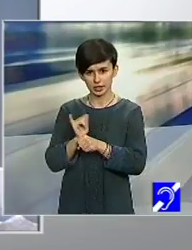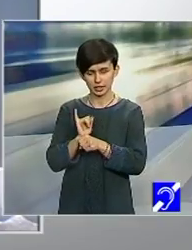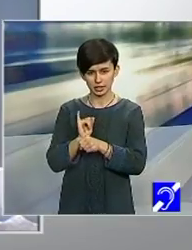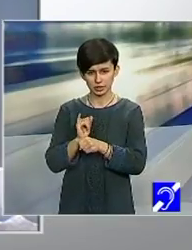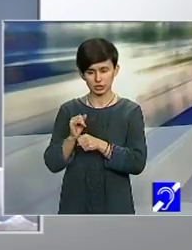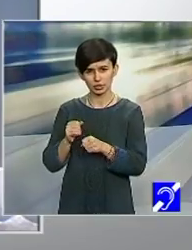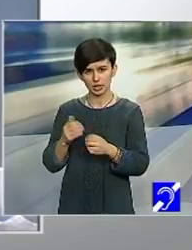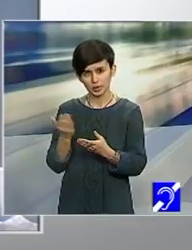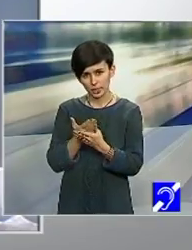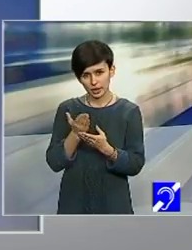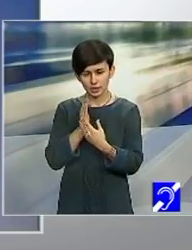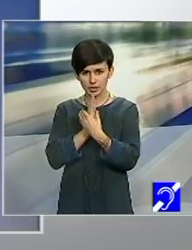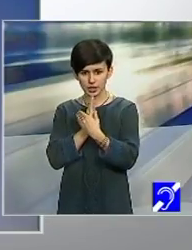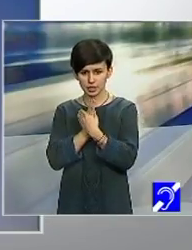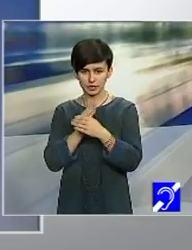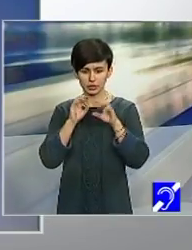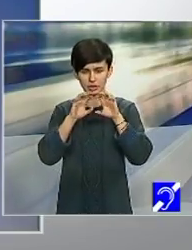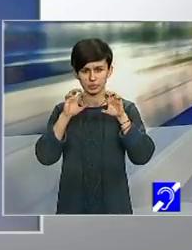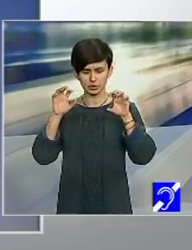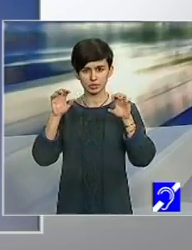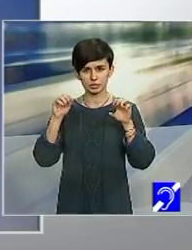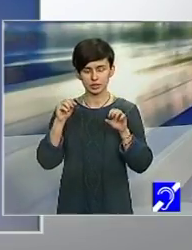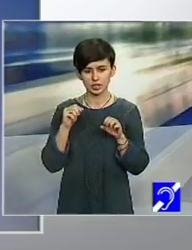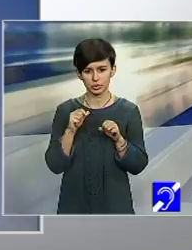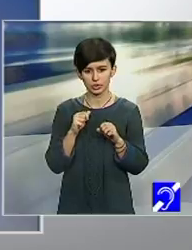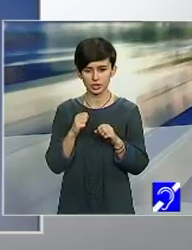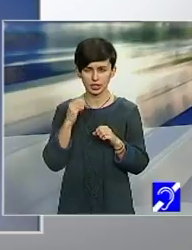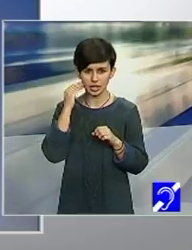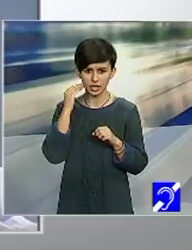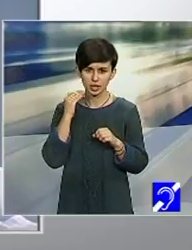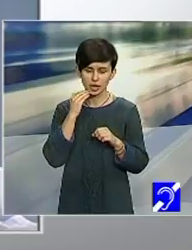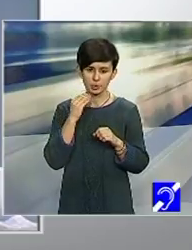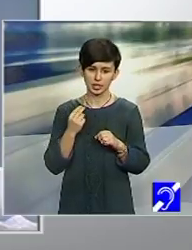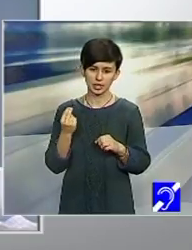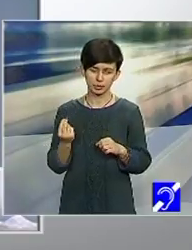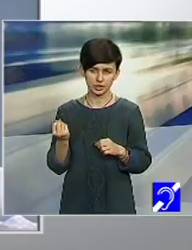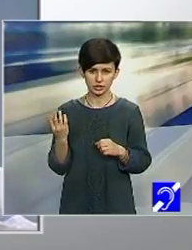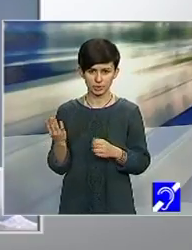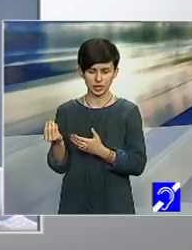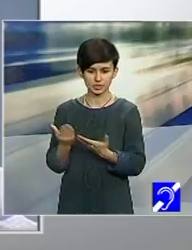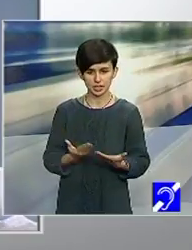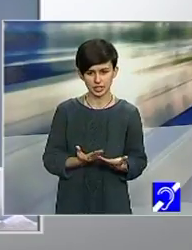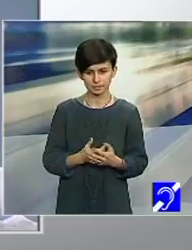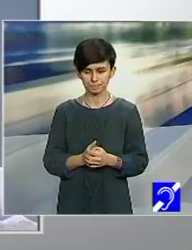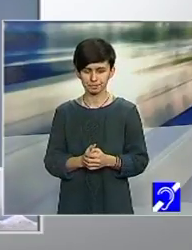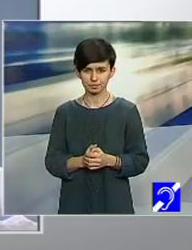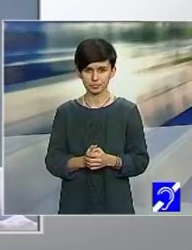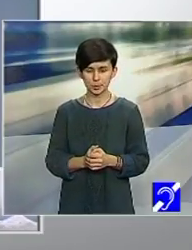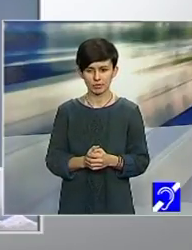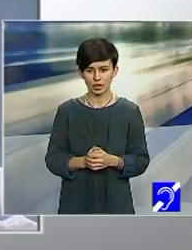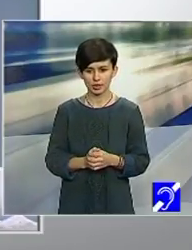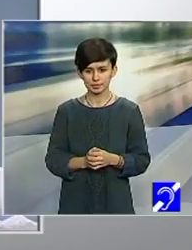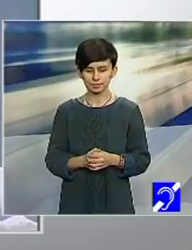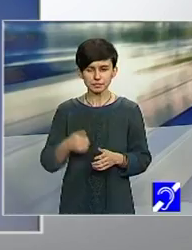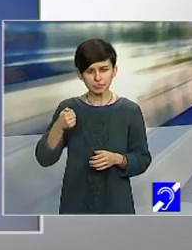diviziei Arhive al Muzeului Memorial al Holocaustului din Washington. Bun găsit, domnul Ioanid! Și domnului